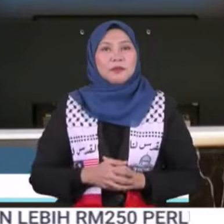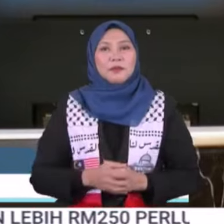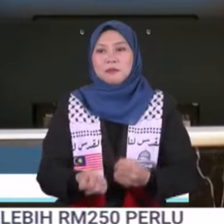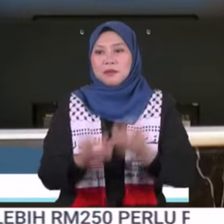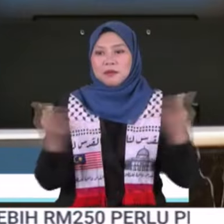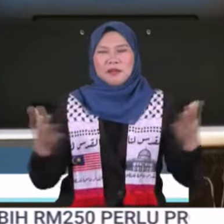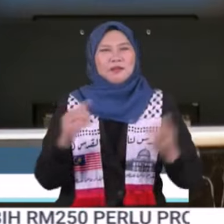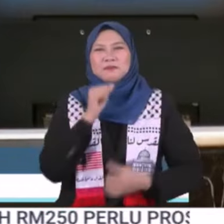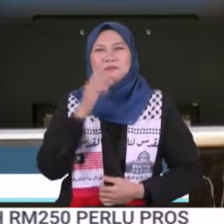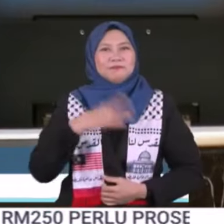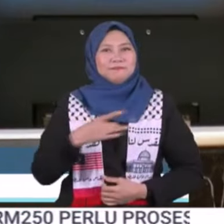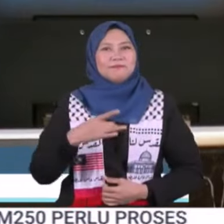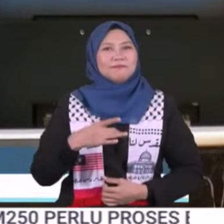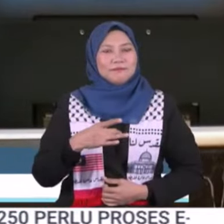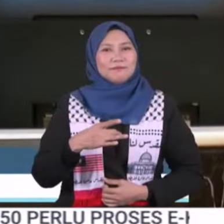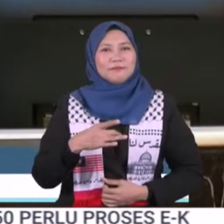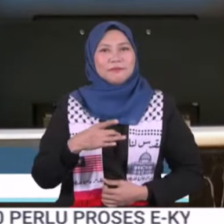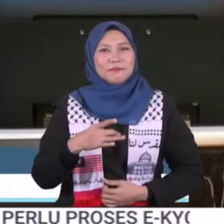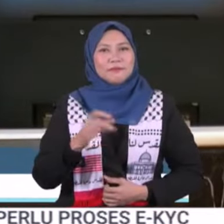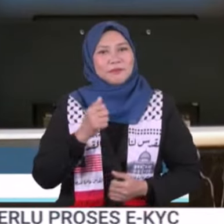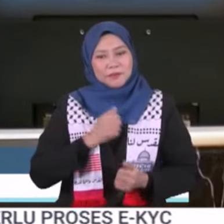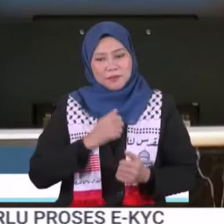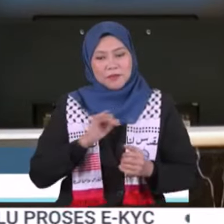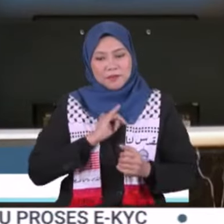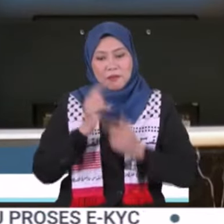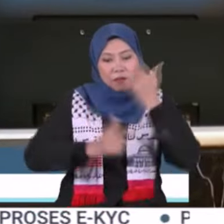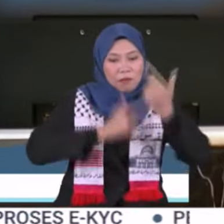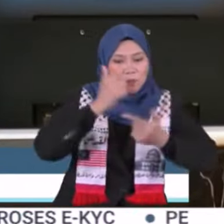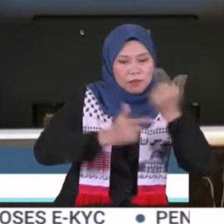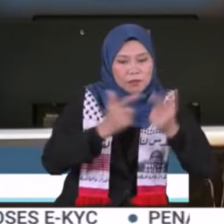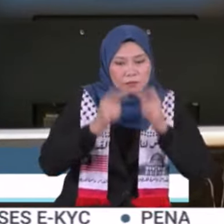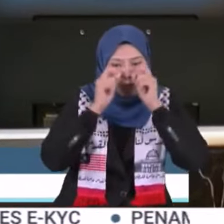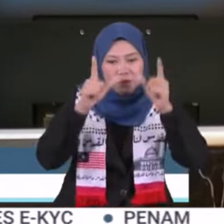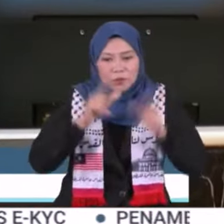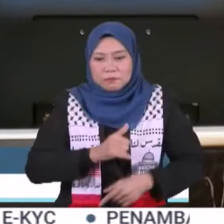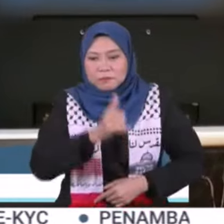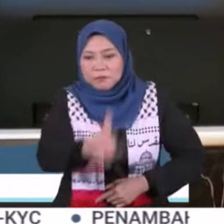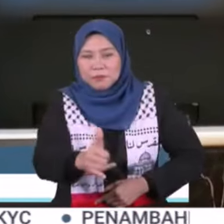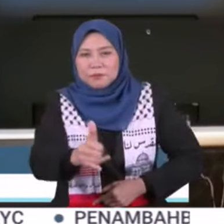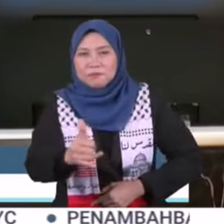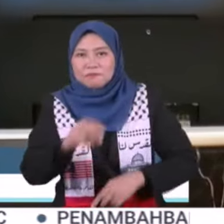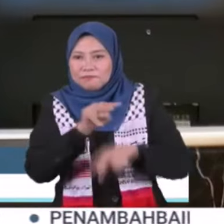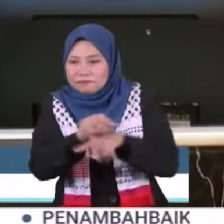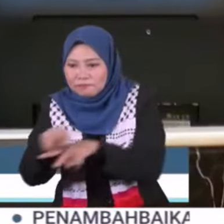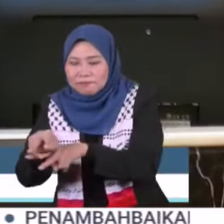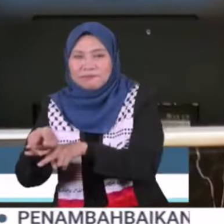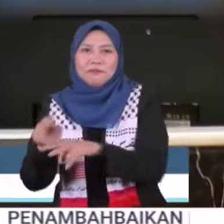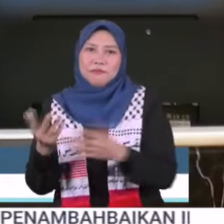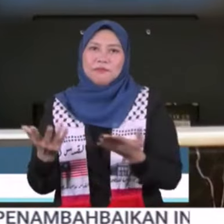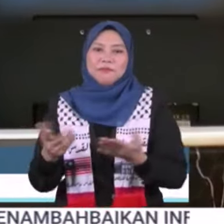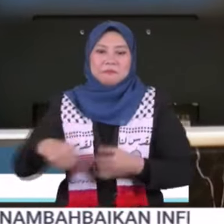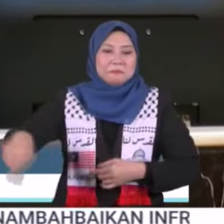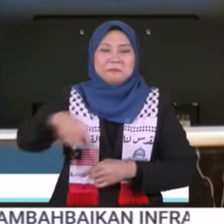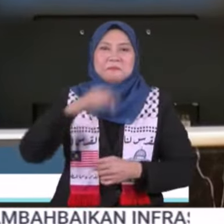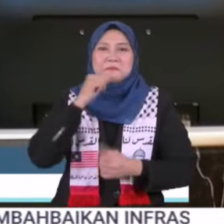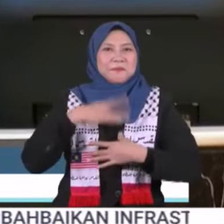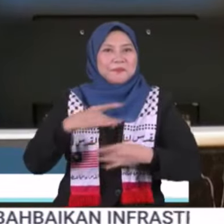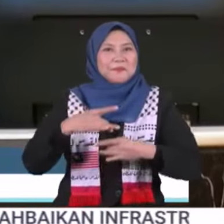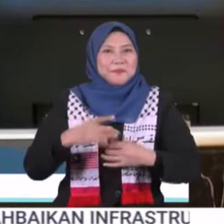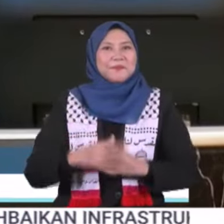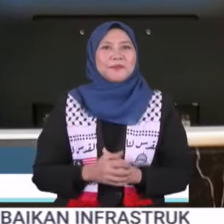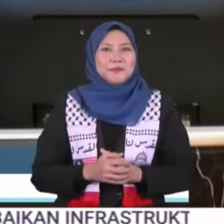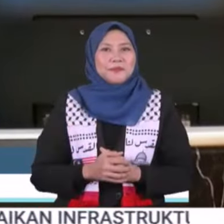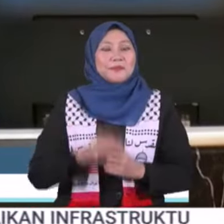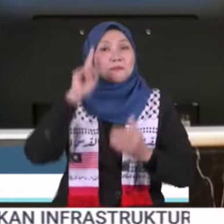Ramai yang tidak suka dengan lawatan-lawatan mengejut saya. Namun,